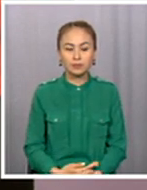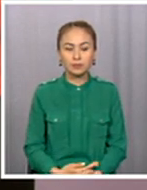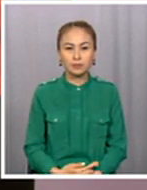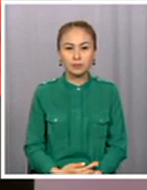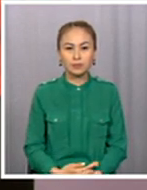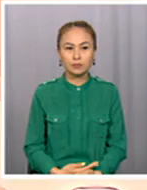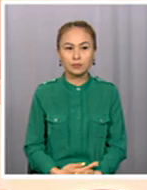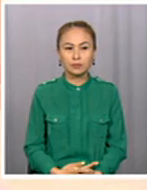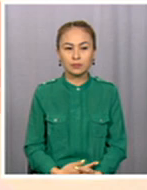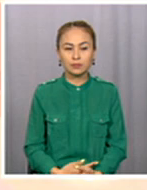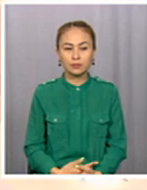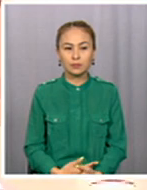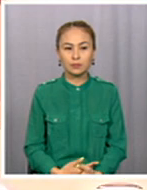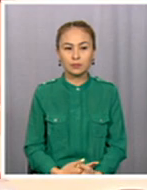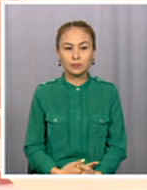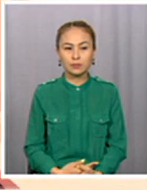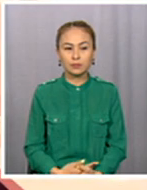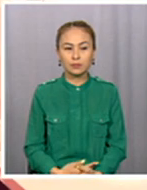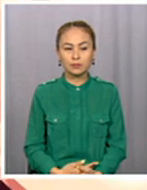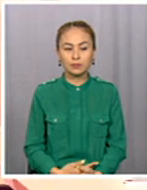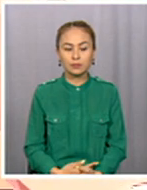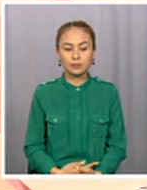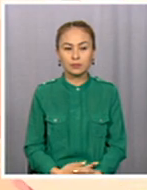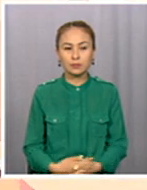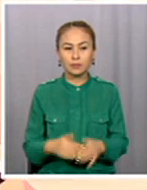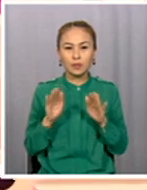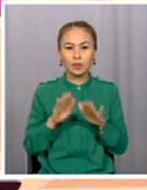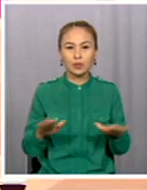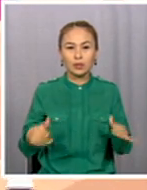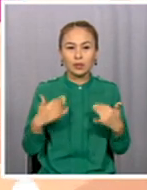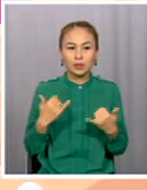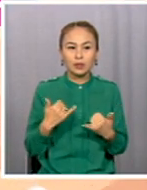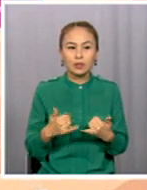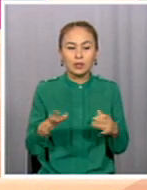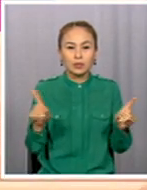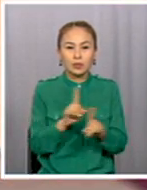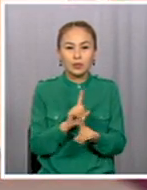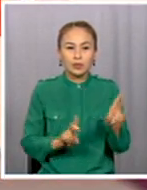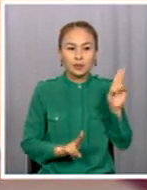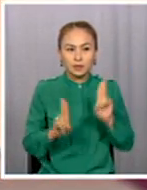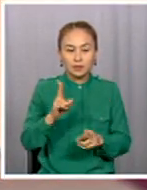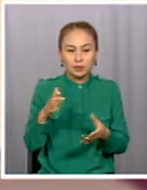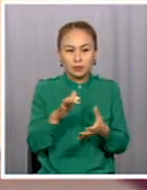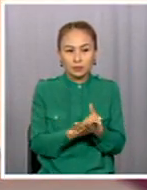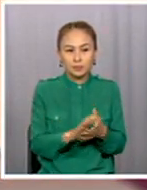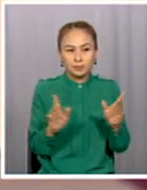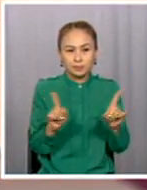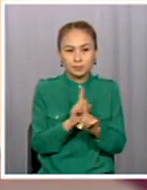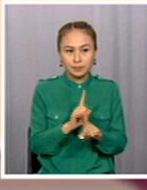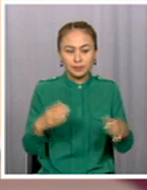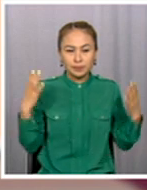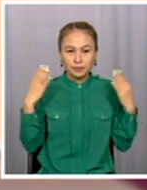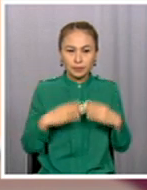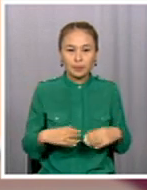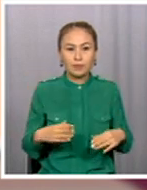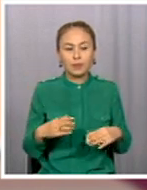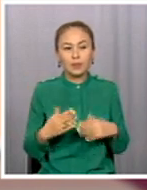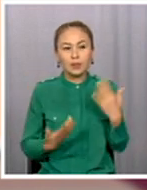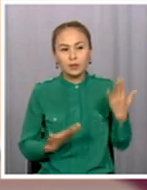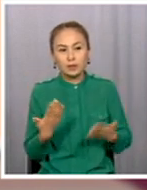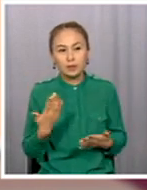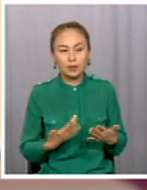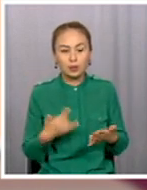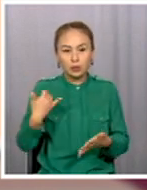аударыңдар. Балалар, бүгін біз мұражай ережелерімен танысамыз. Мұражайға сыртқы киіммен, немесе